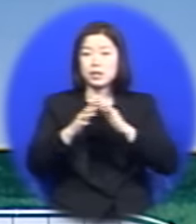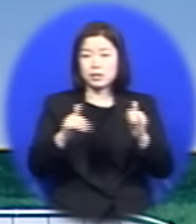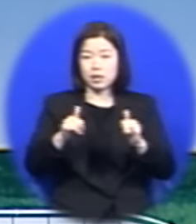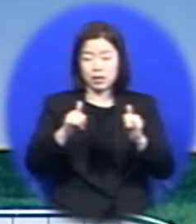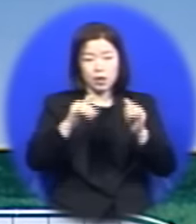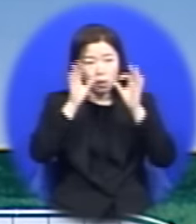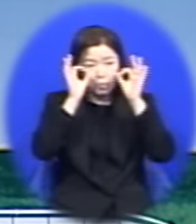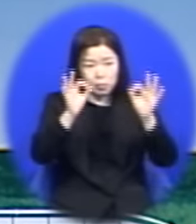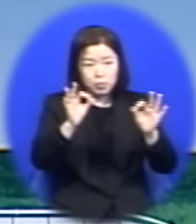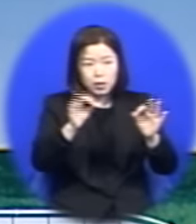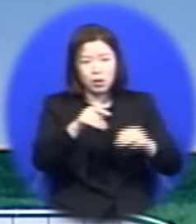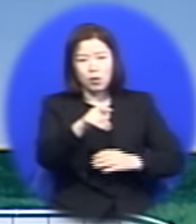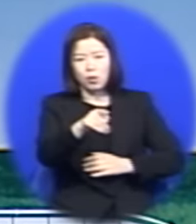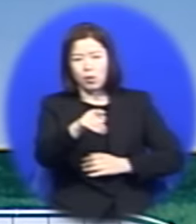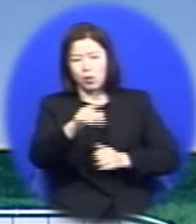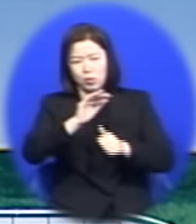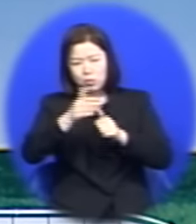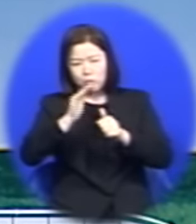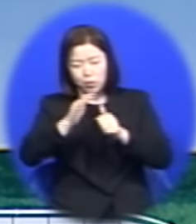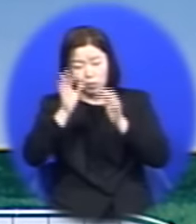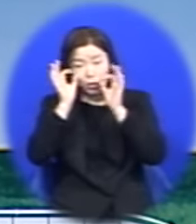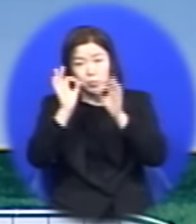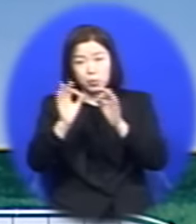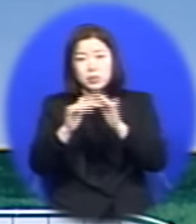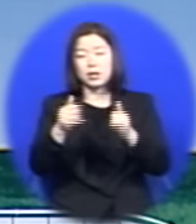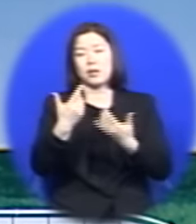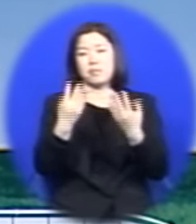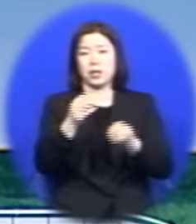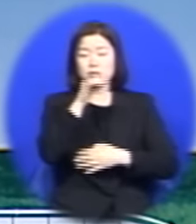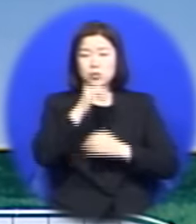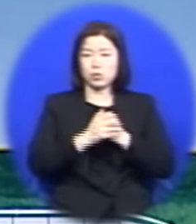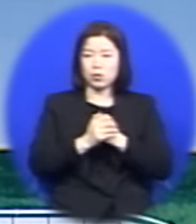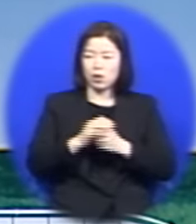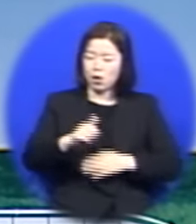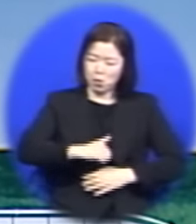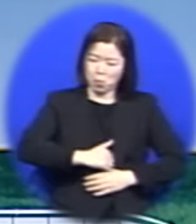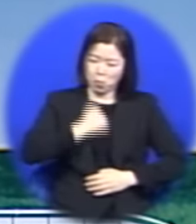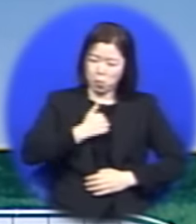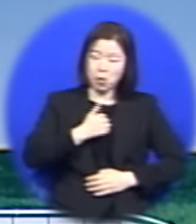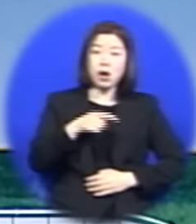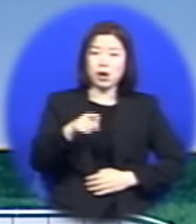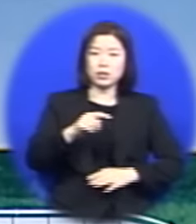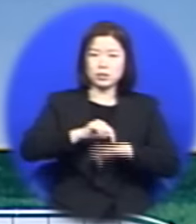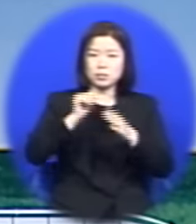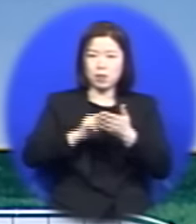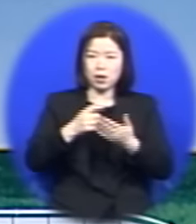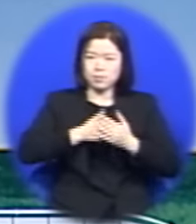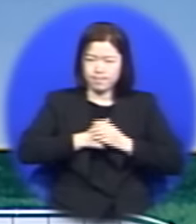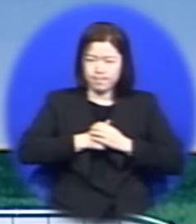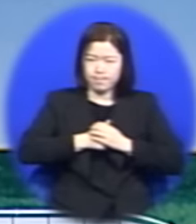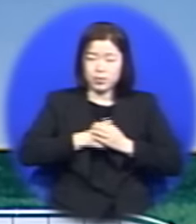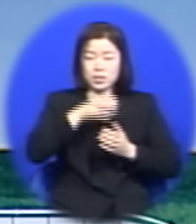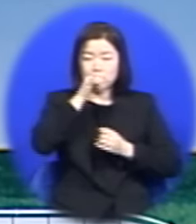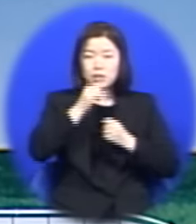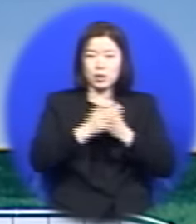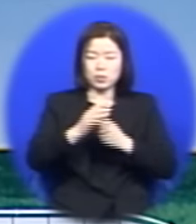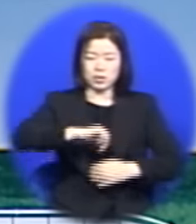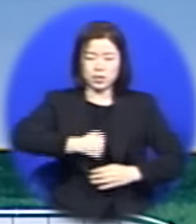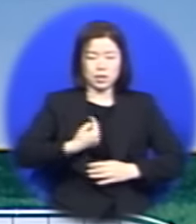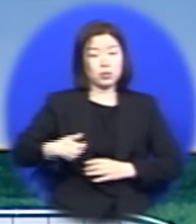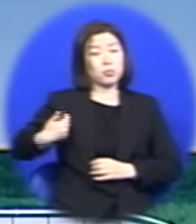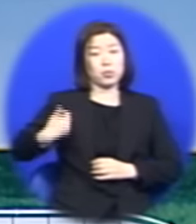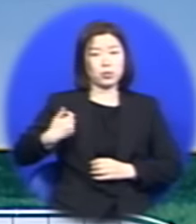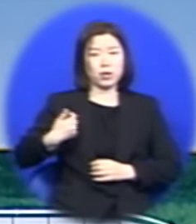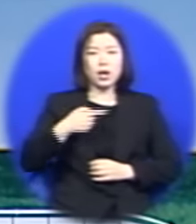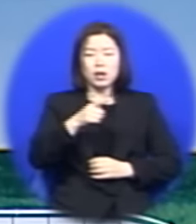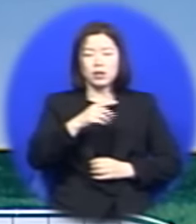않은 사람 많습니다. 화가 나고 그걸 마음에 품으니까 자기도 모르게 그렇게